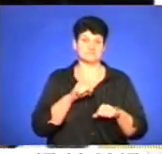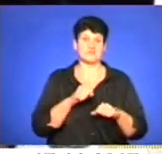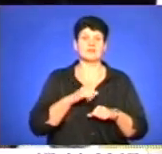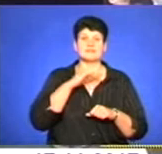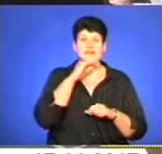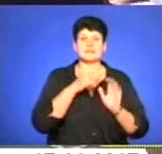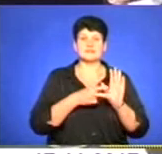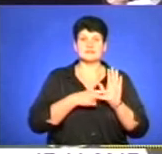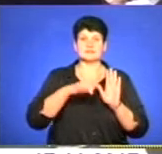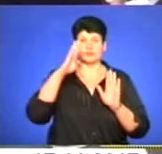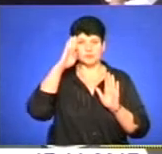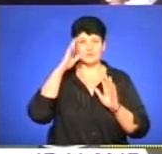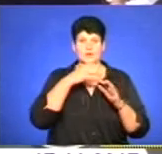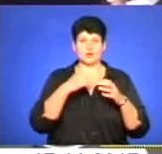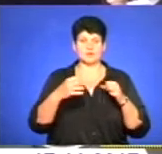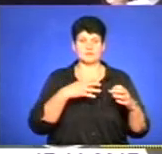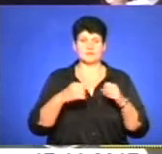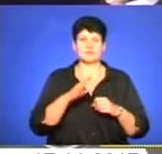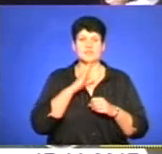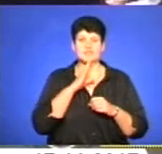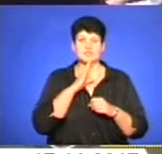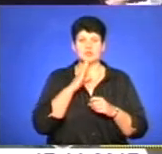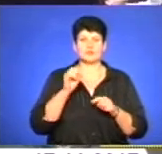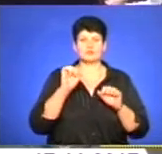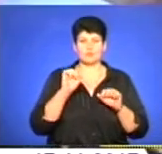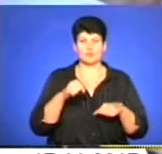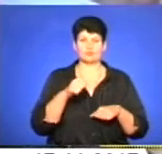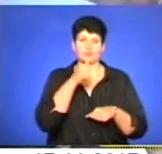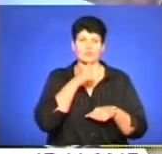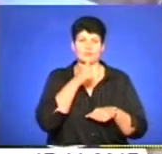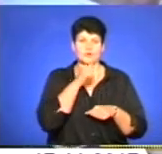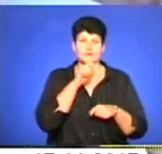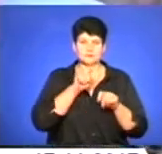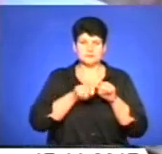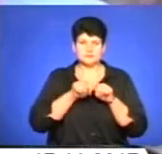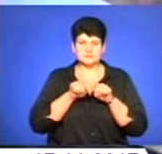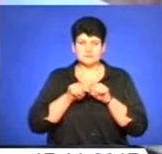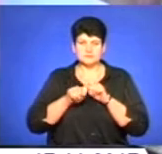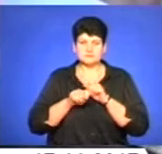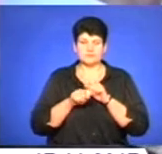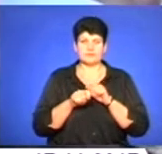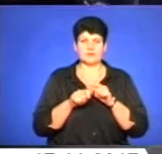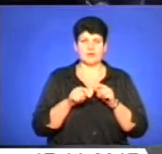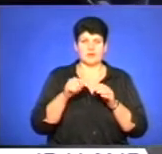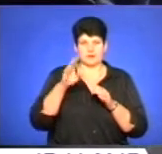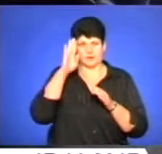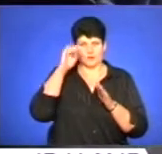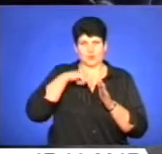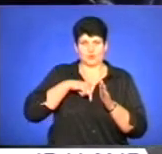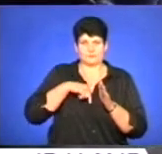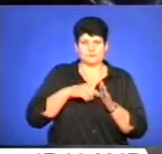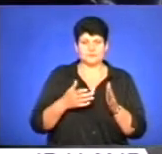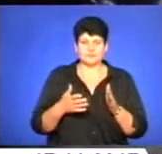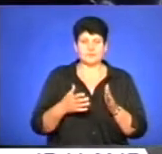мужчин, які, розібравши жінок на мікроелементи, зроблять спробу дослідити і власне чоловіче нутро.